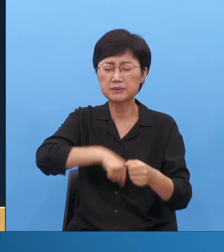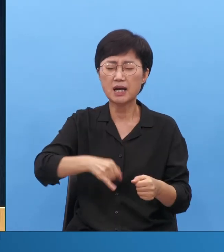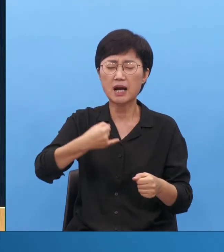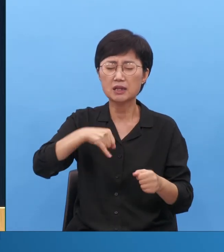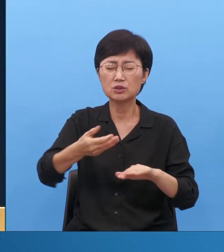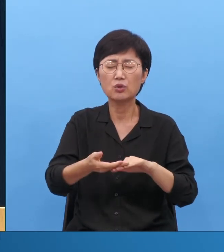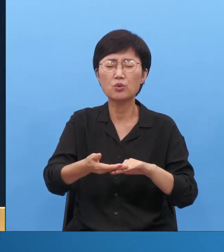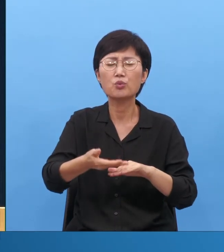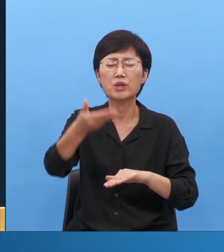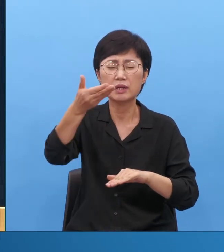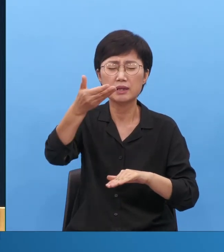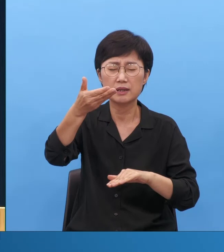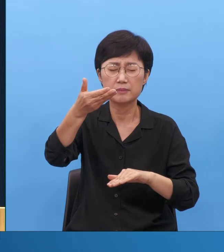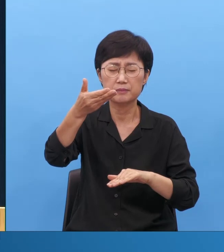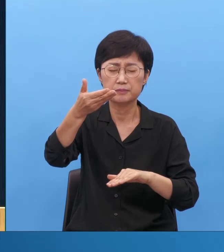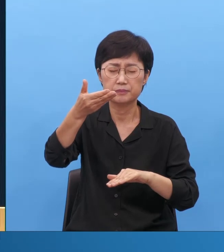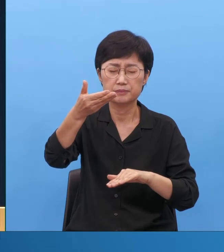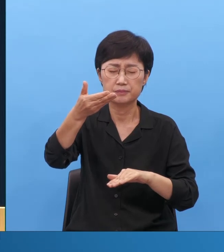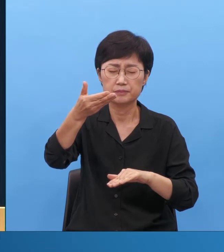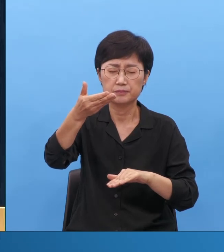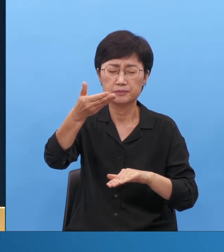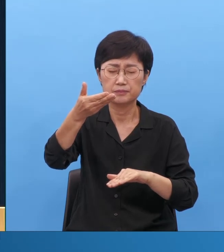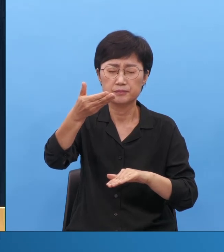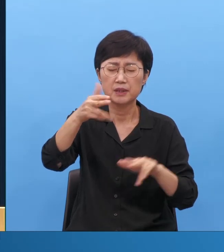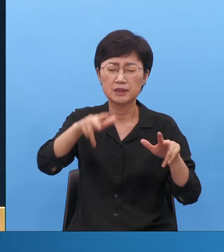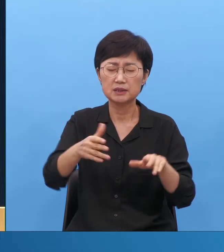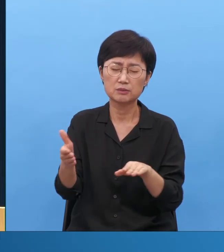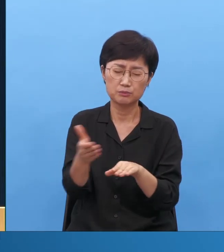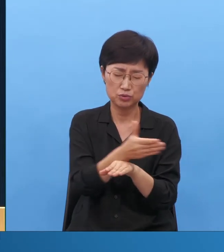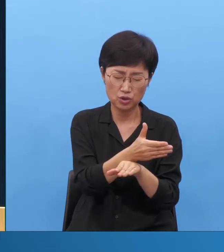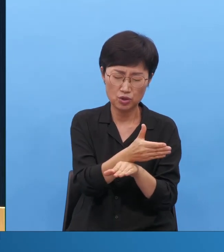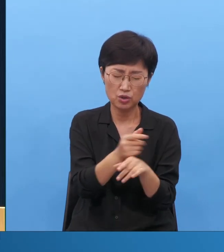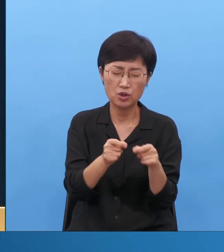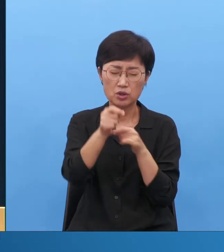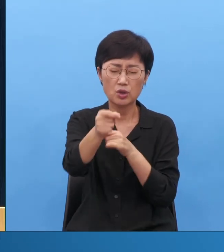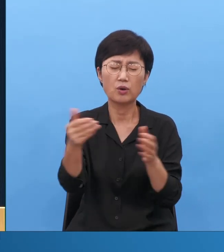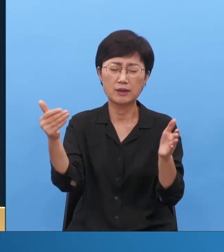heads of all the people of God who carry with them the covenant you have given to them, 지금부터